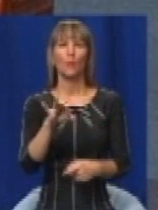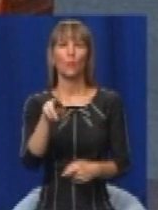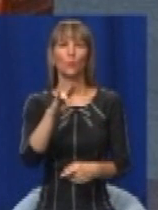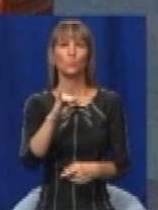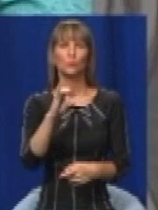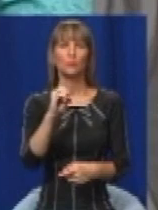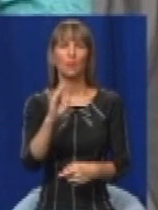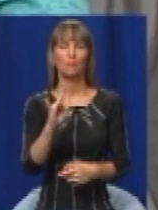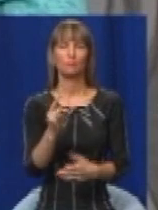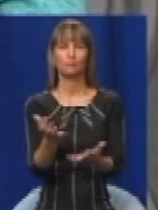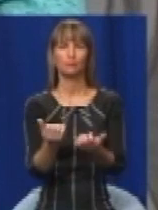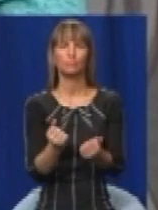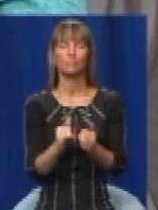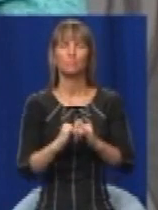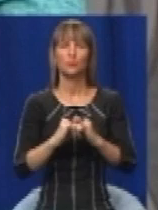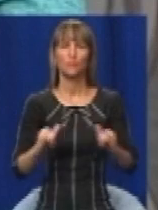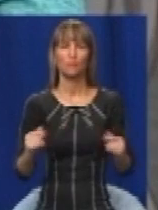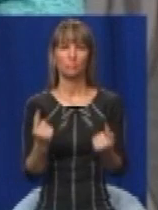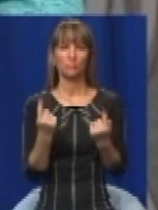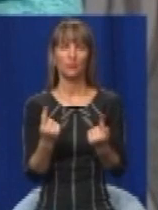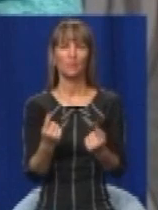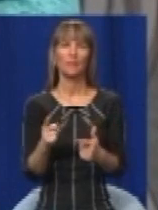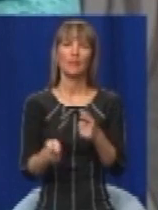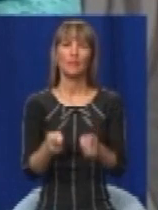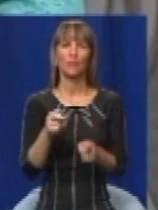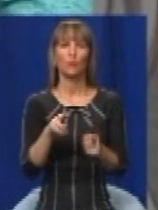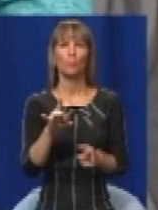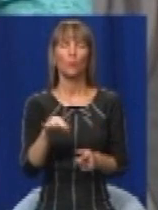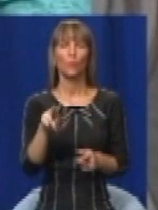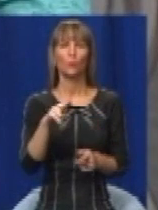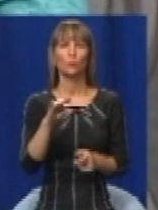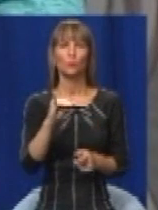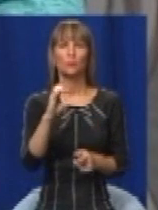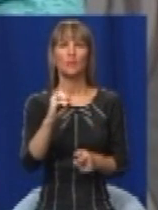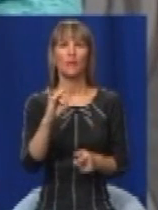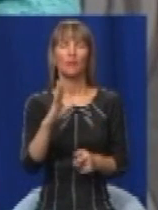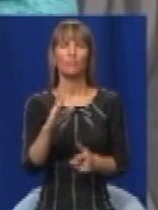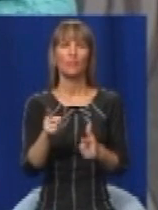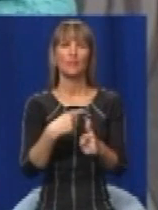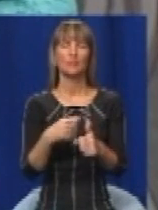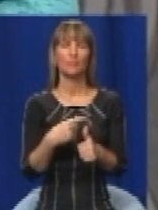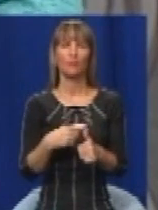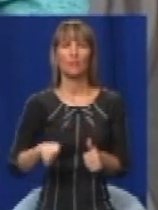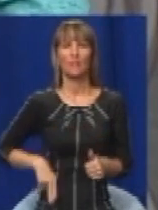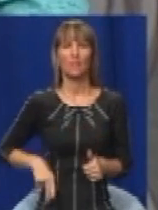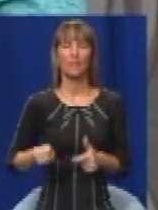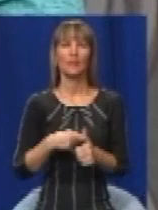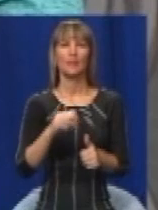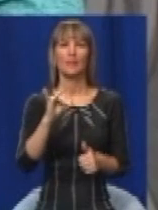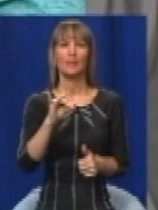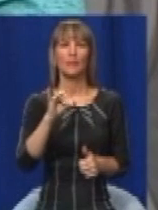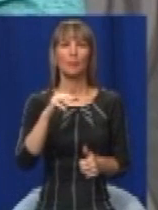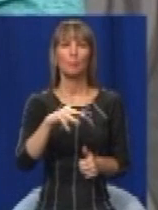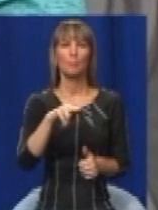ширшого значення. Ти знаєш, що іноді продюсерами називають людей директорів або ще таким словом «імпресаріо», котрі керують певною